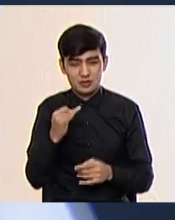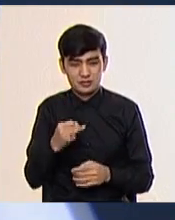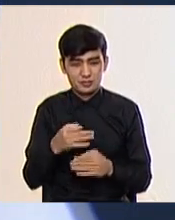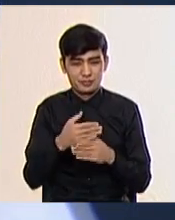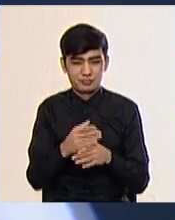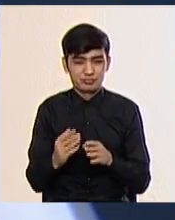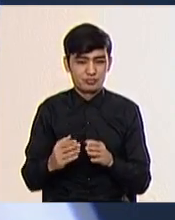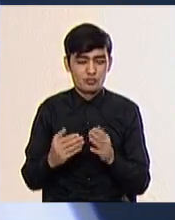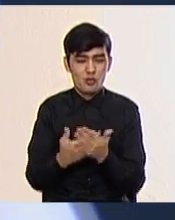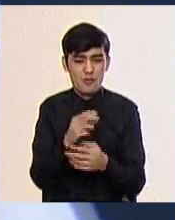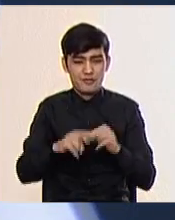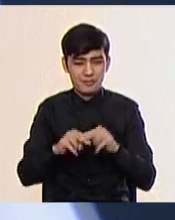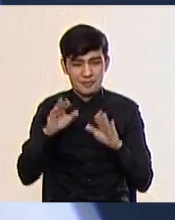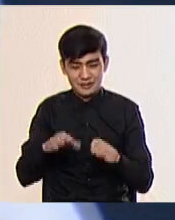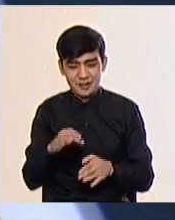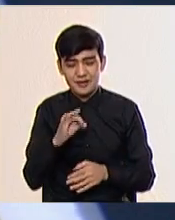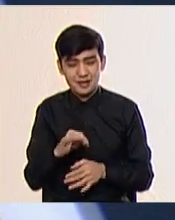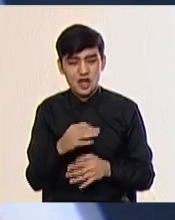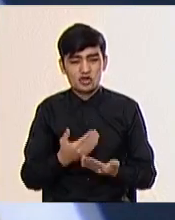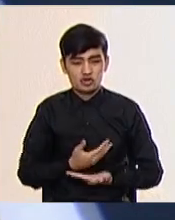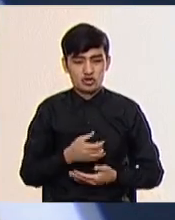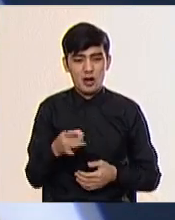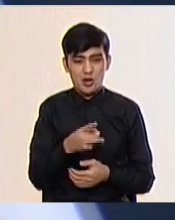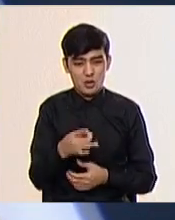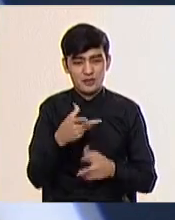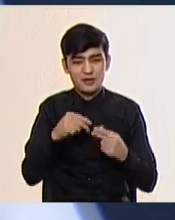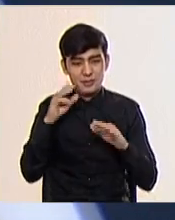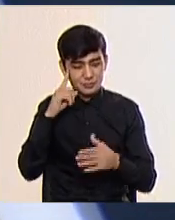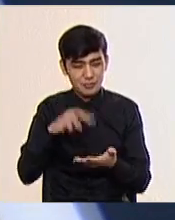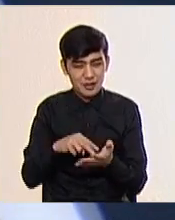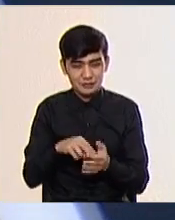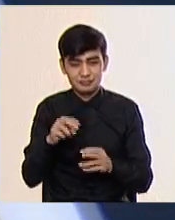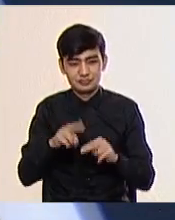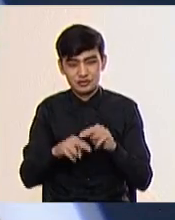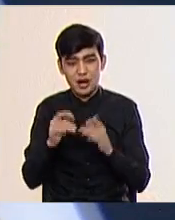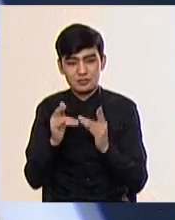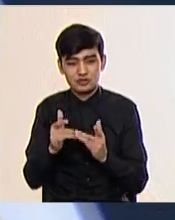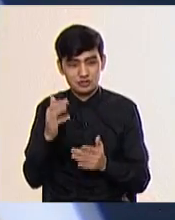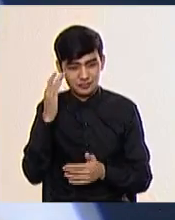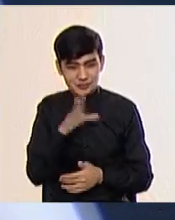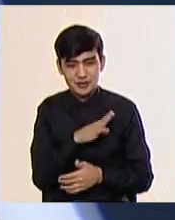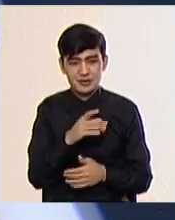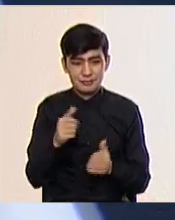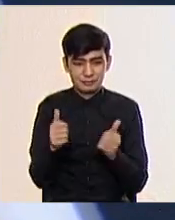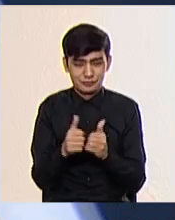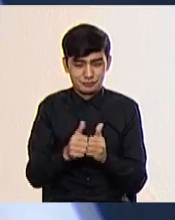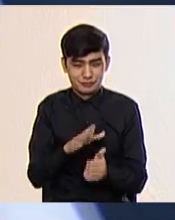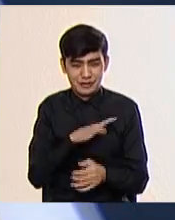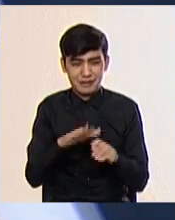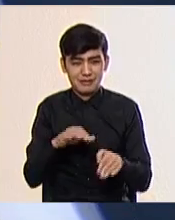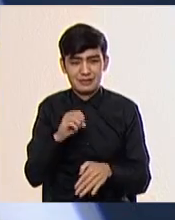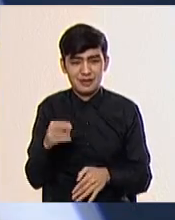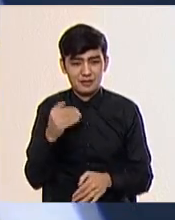многоэтажная новостройка. На этот раз вышли жители района, где запланировали строительство общежития слишком близко к детскому